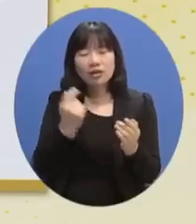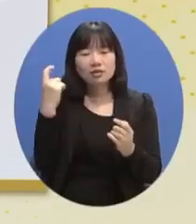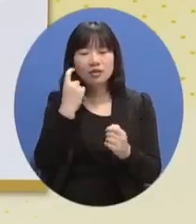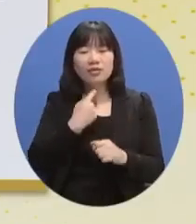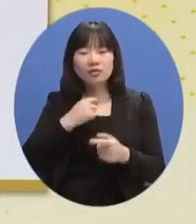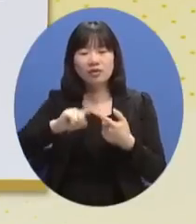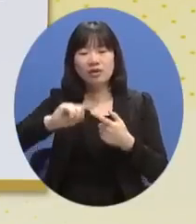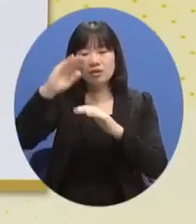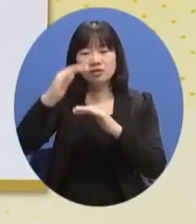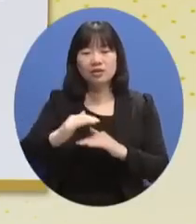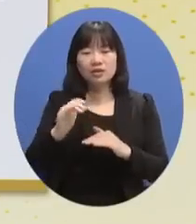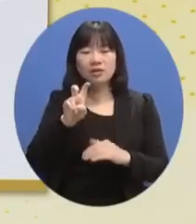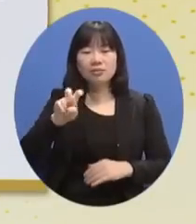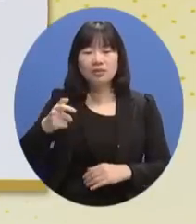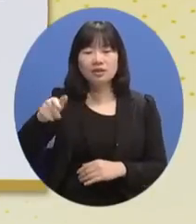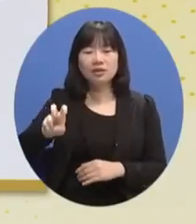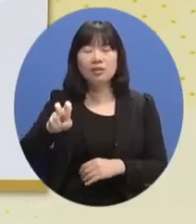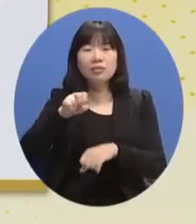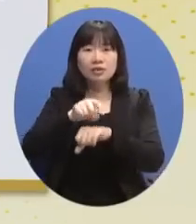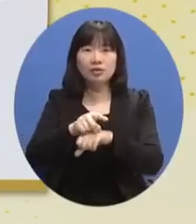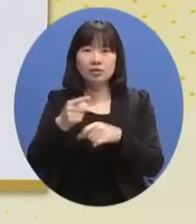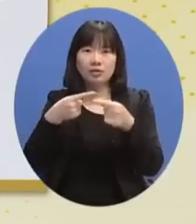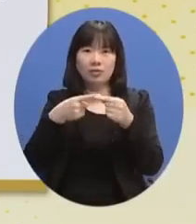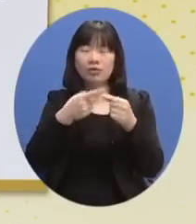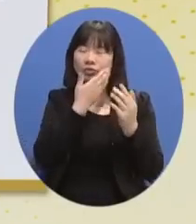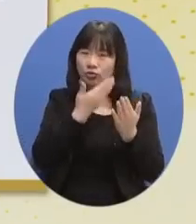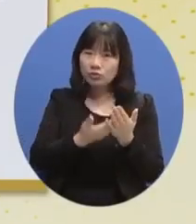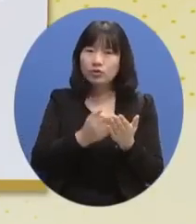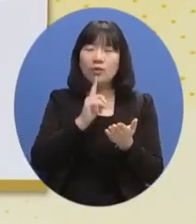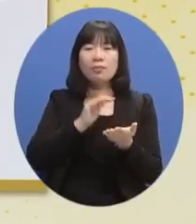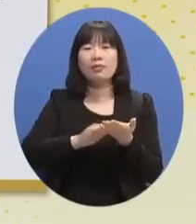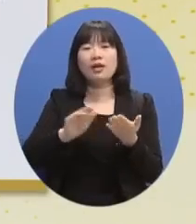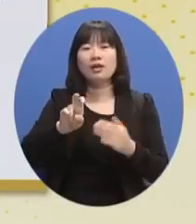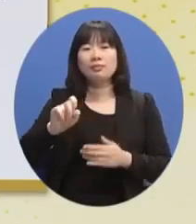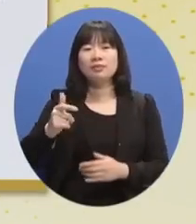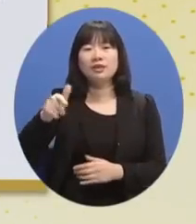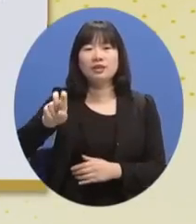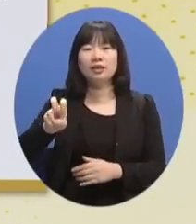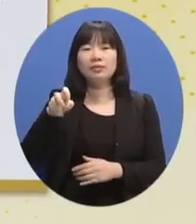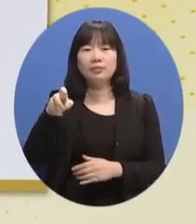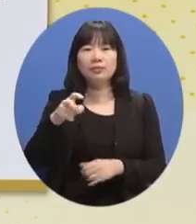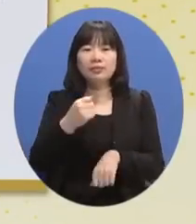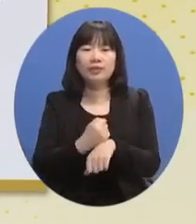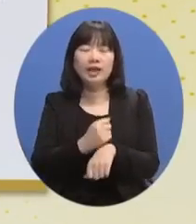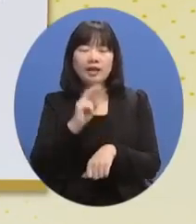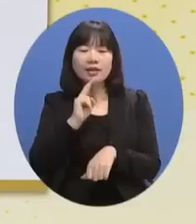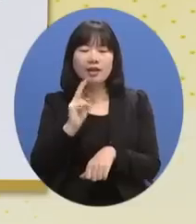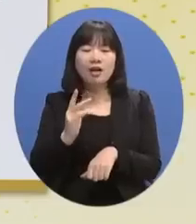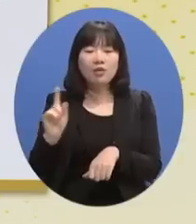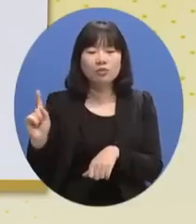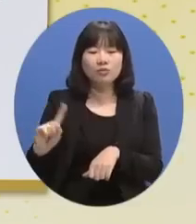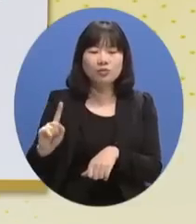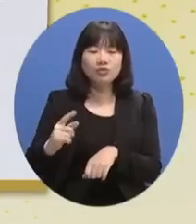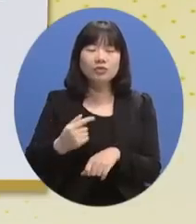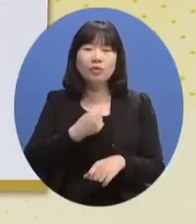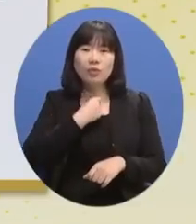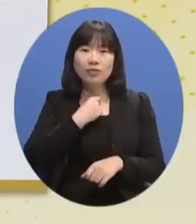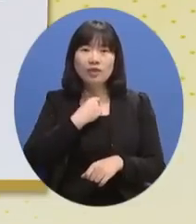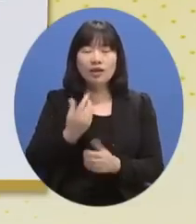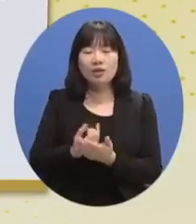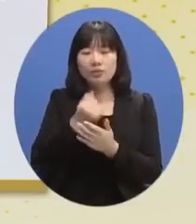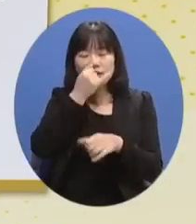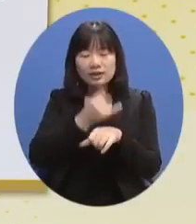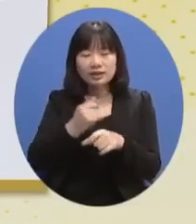얘기 민감성이 첫 번째로 중요해요. 아, 민감성이요. 민감해야 애가 무슨 욕구를 갖고 있는지